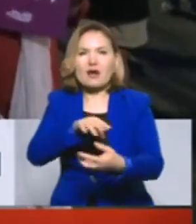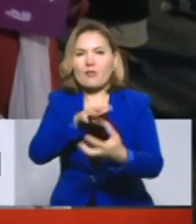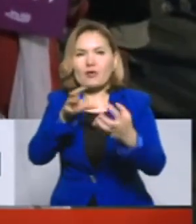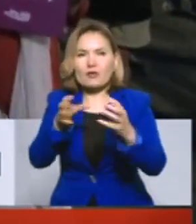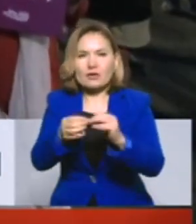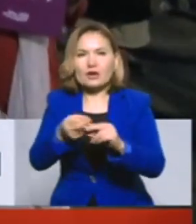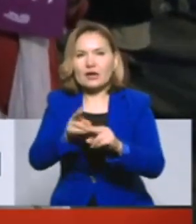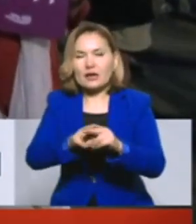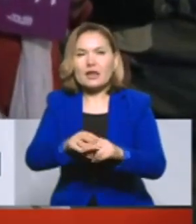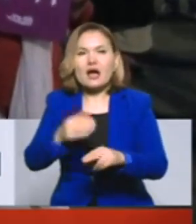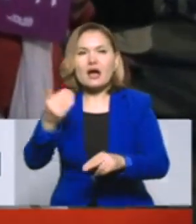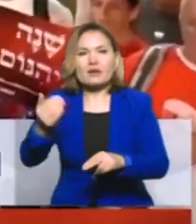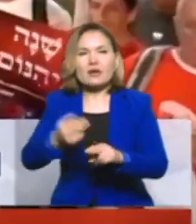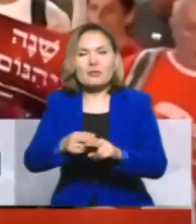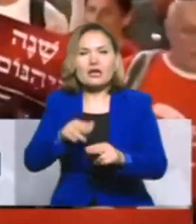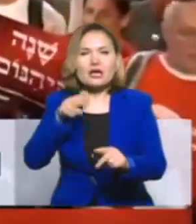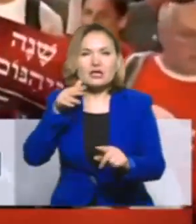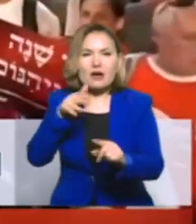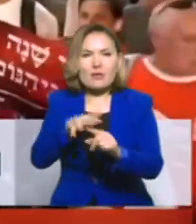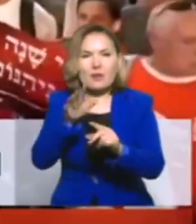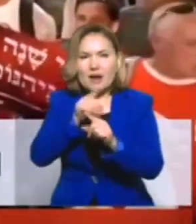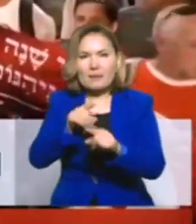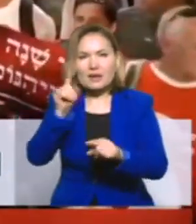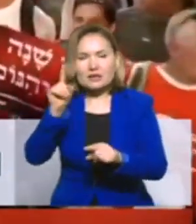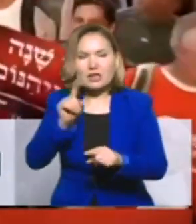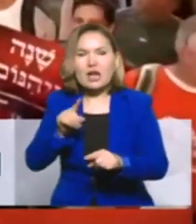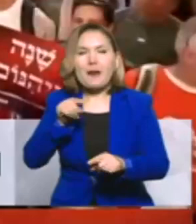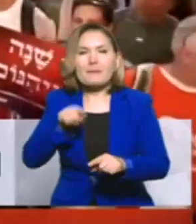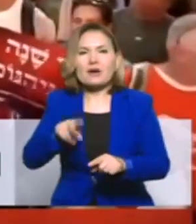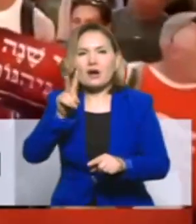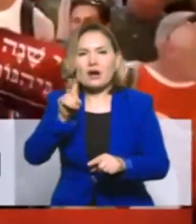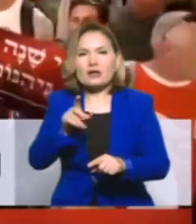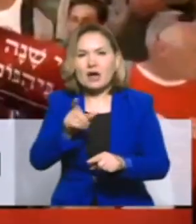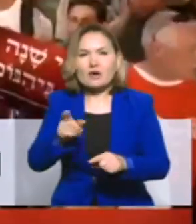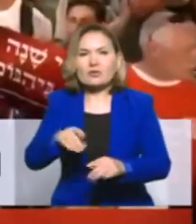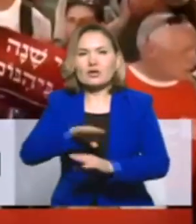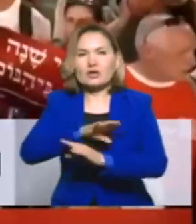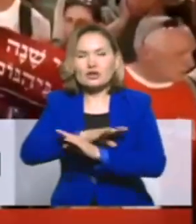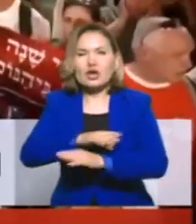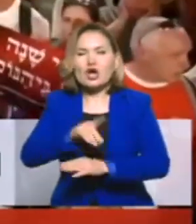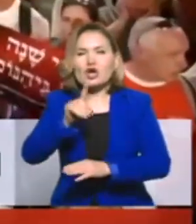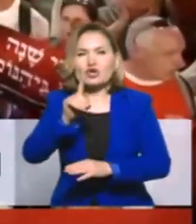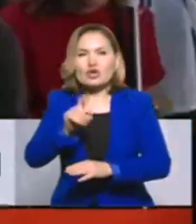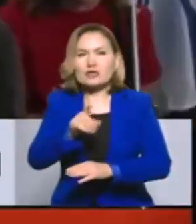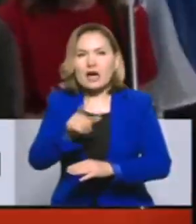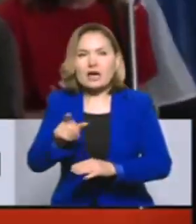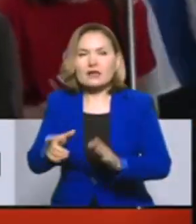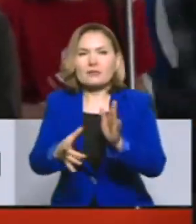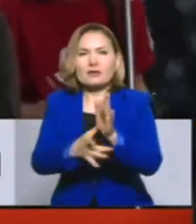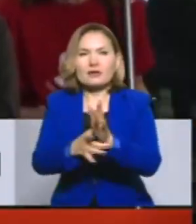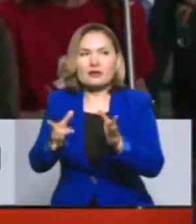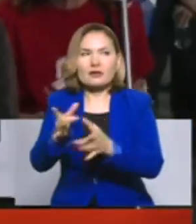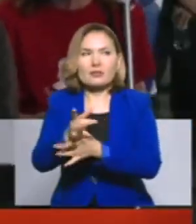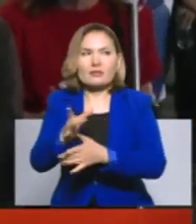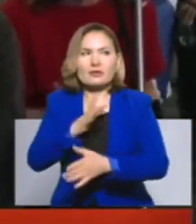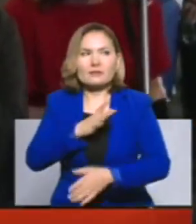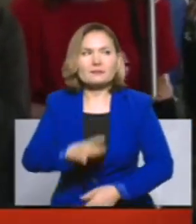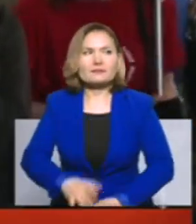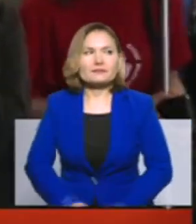сынға ұшырап отыр. Айта кетейік, сол шабуыл кезінде Израильде 1200 адам қаза тауып, жүздегені кепілге алынған.